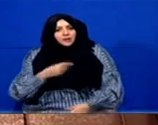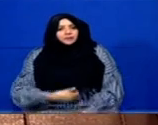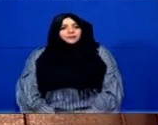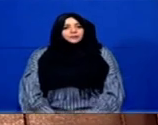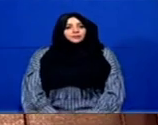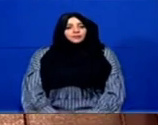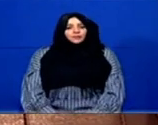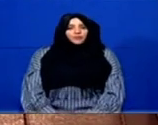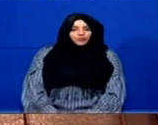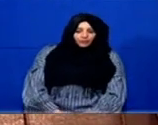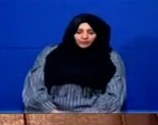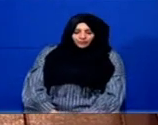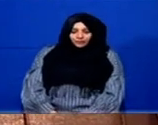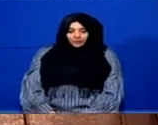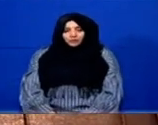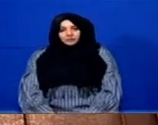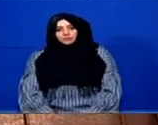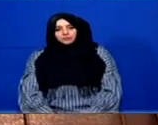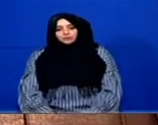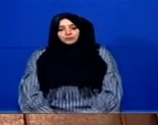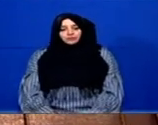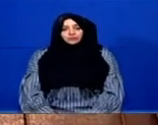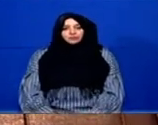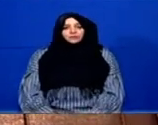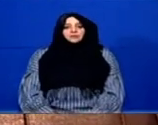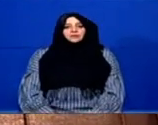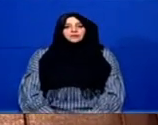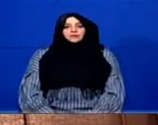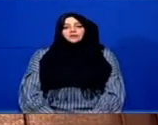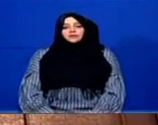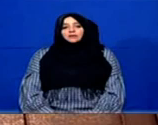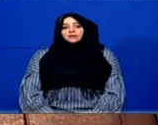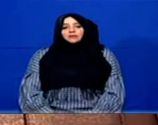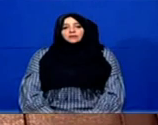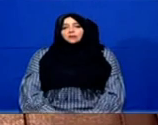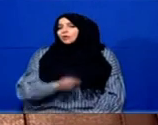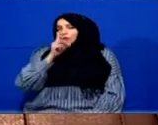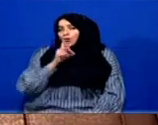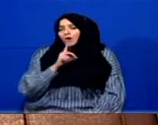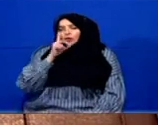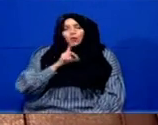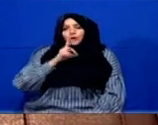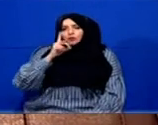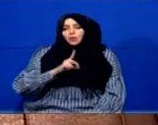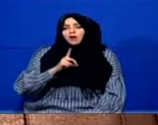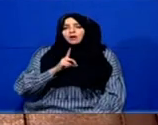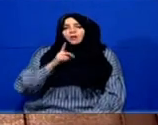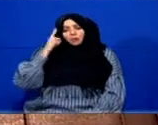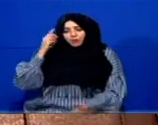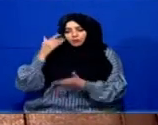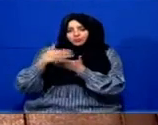الشرعيه امر جائز ومن ناحيه القانونيه ايضا جائز ومشروع طبقا